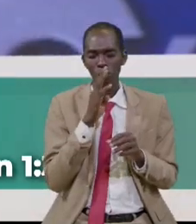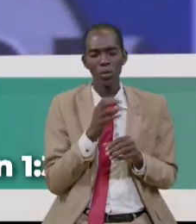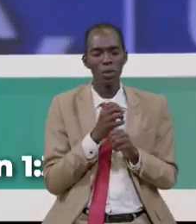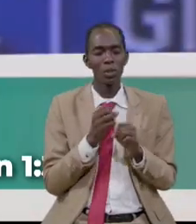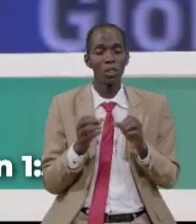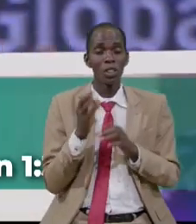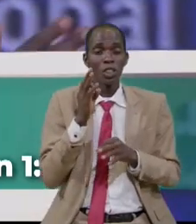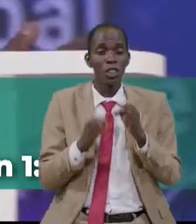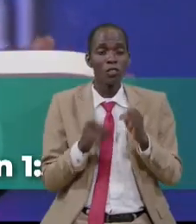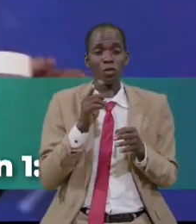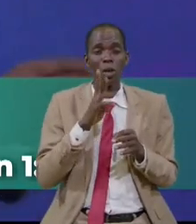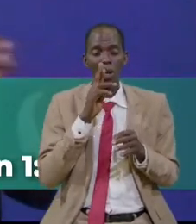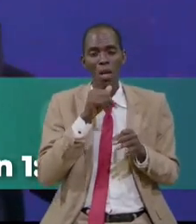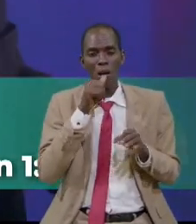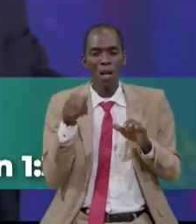feintes